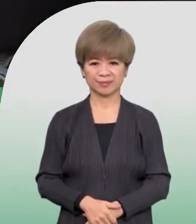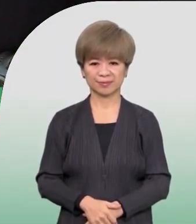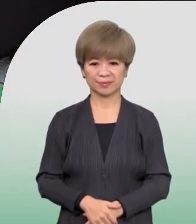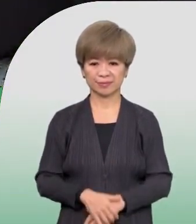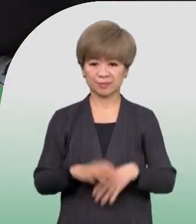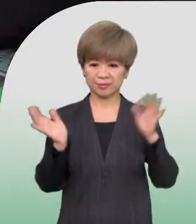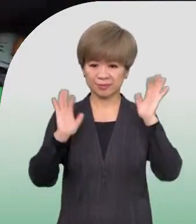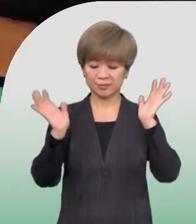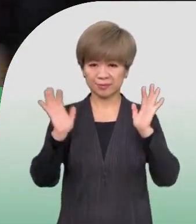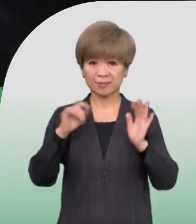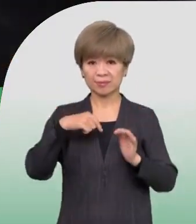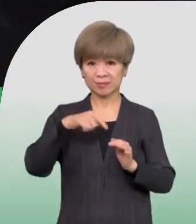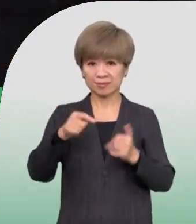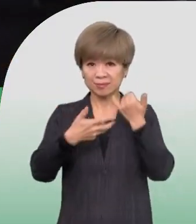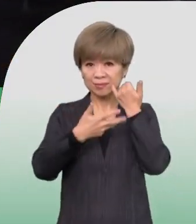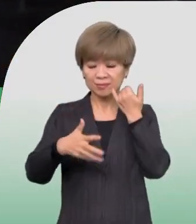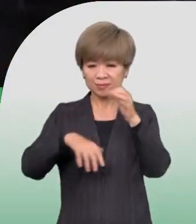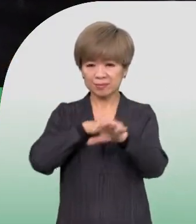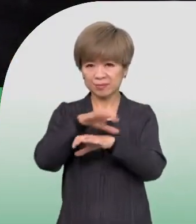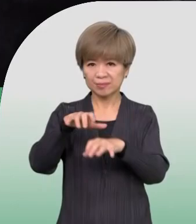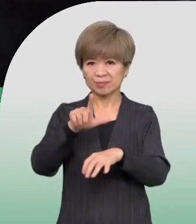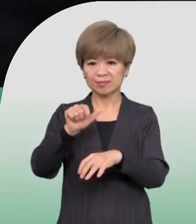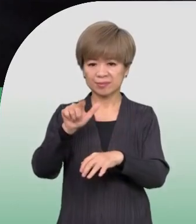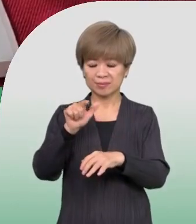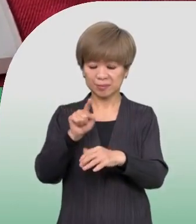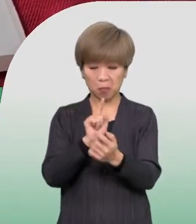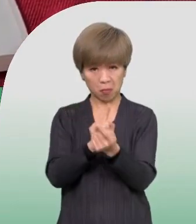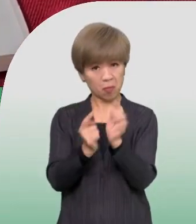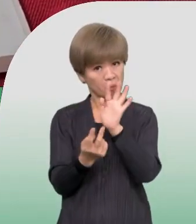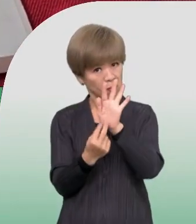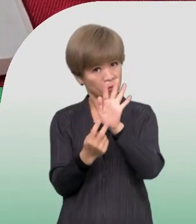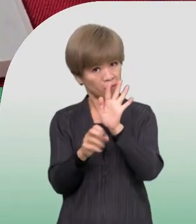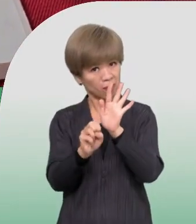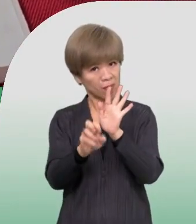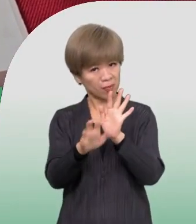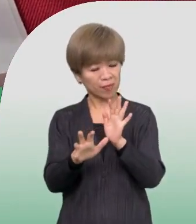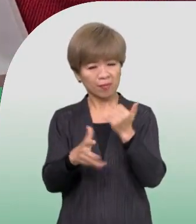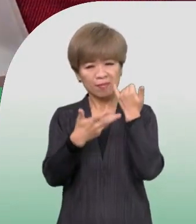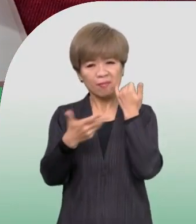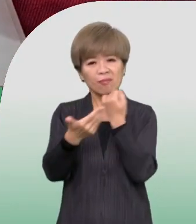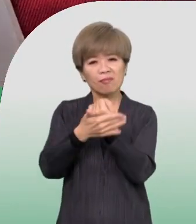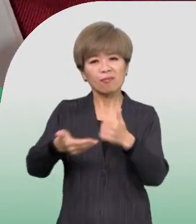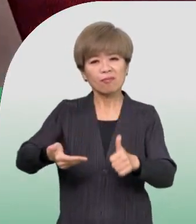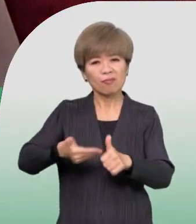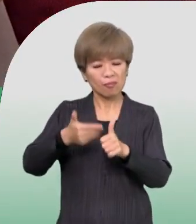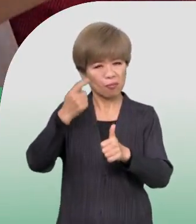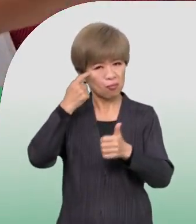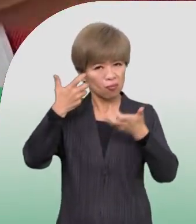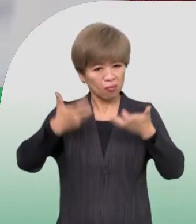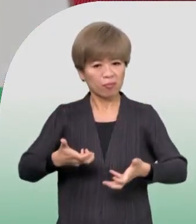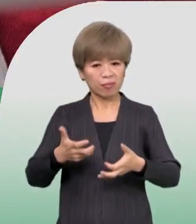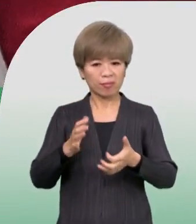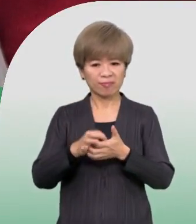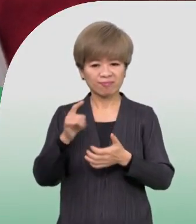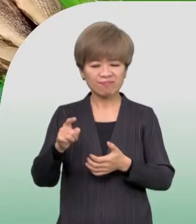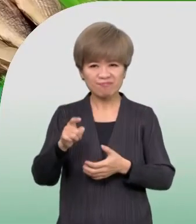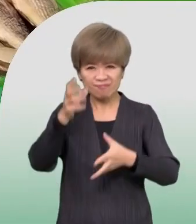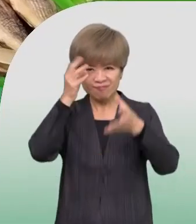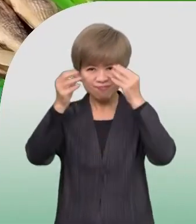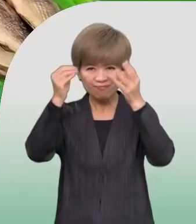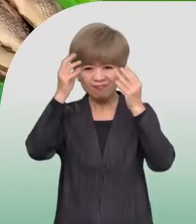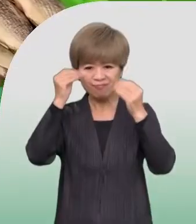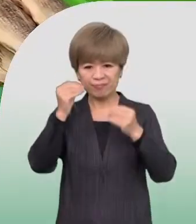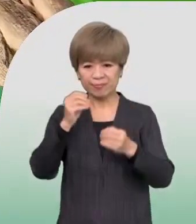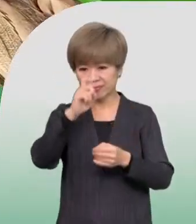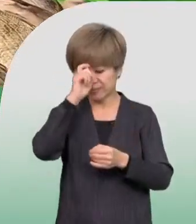小朋友托海洋环境教师主点解说下认识海洋保育观念，每挑战五叶知识，希望大